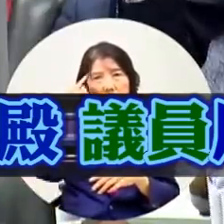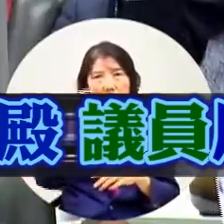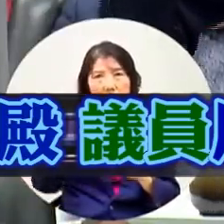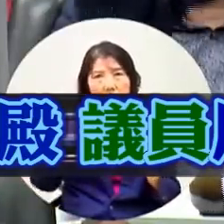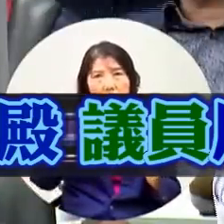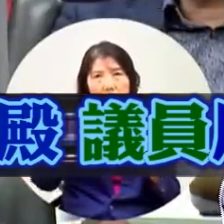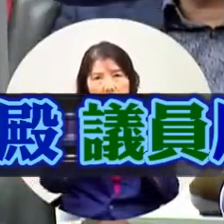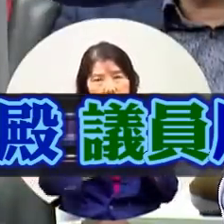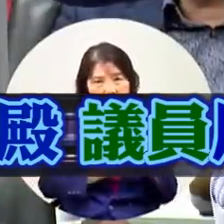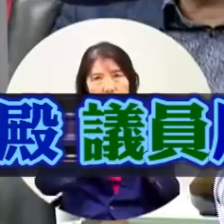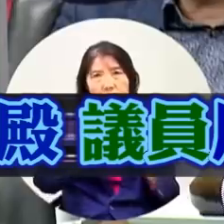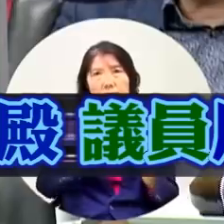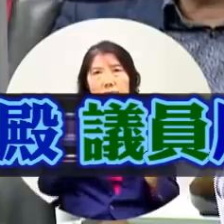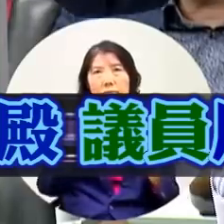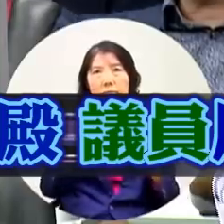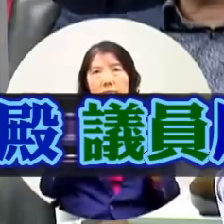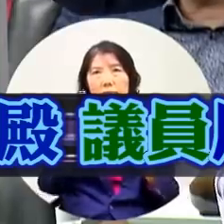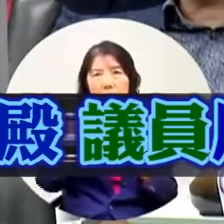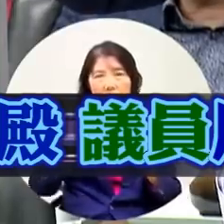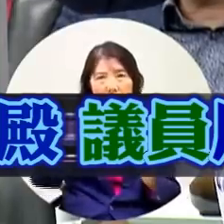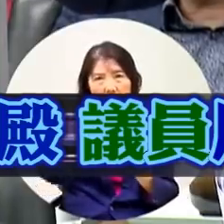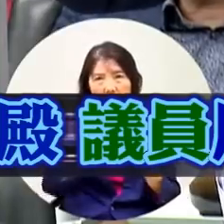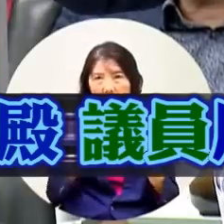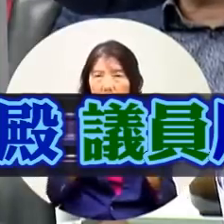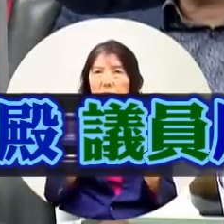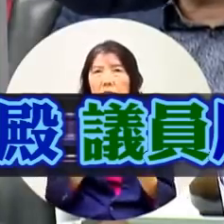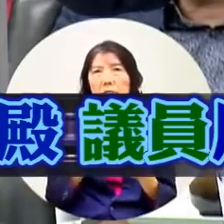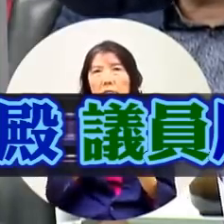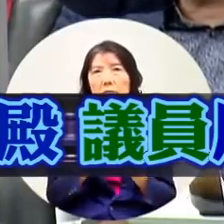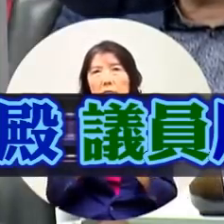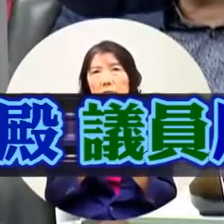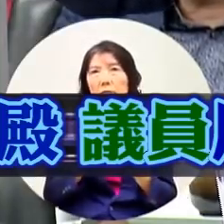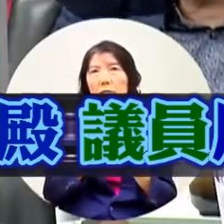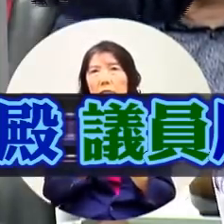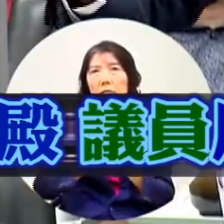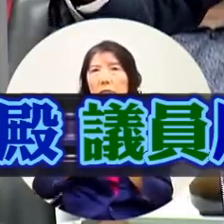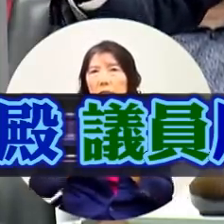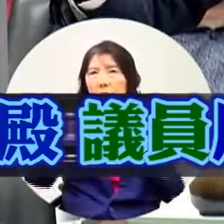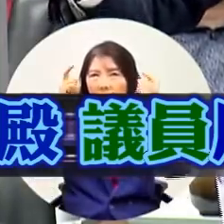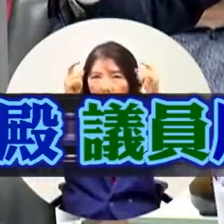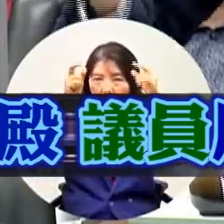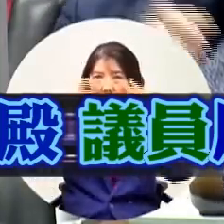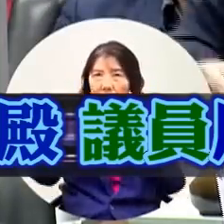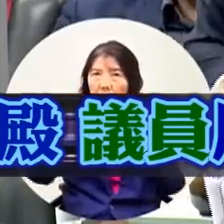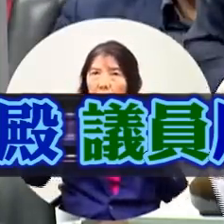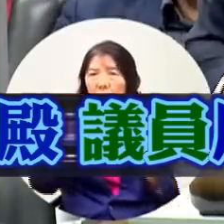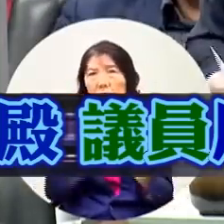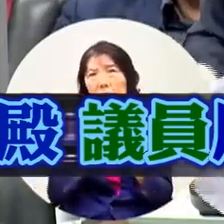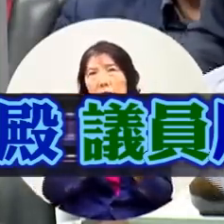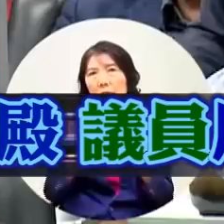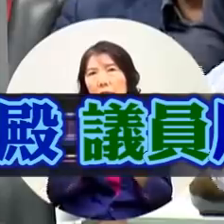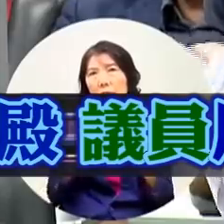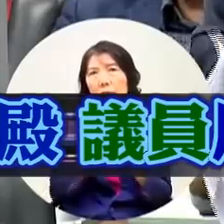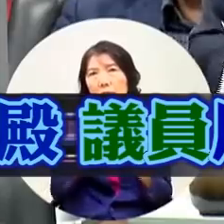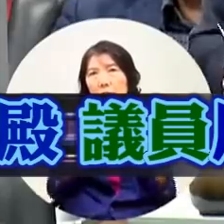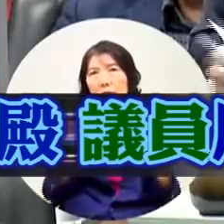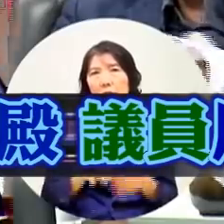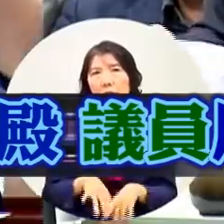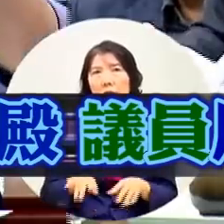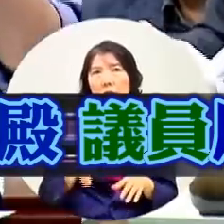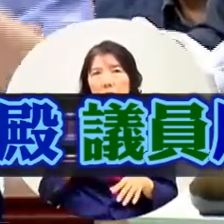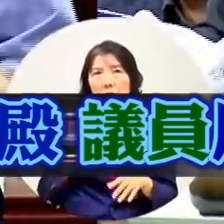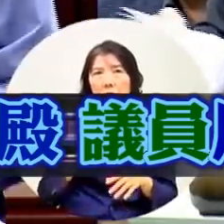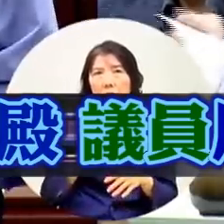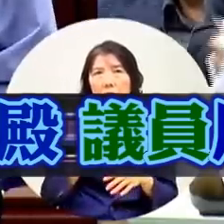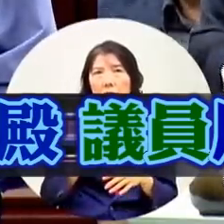治，没有税收，怎么解决高雄债务？请市长回答。 林志荣议员，我觉得你都从